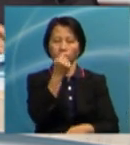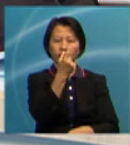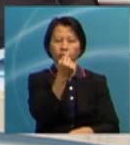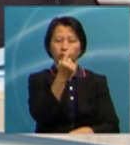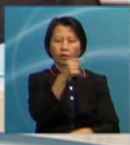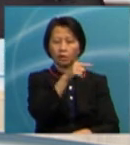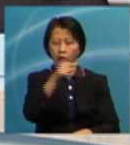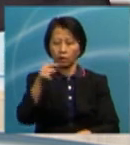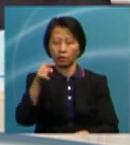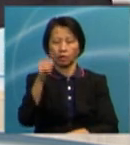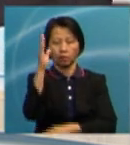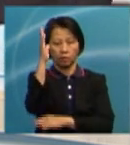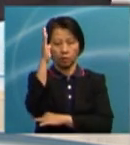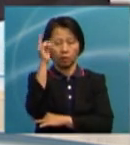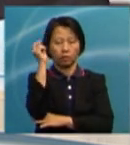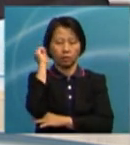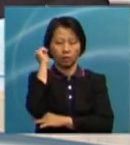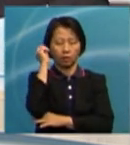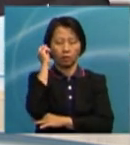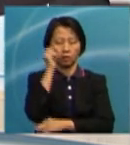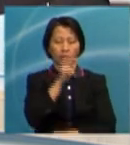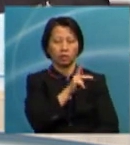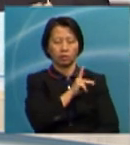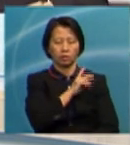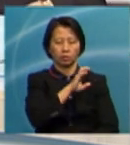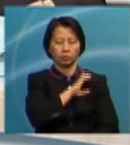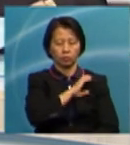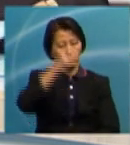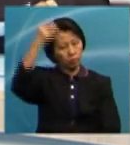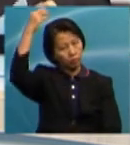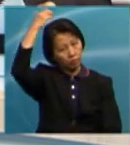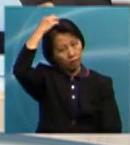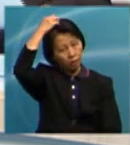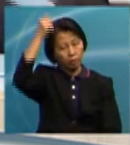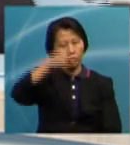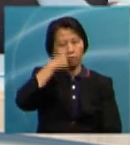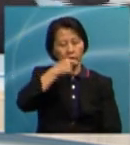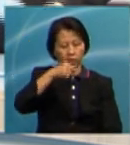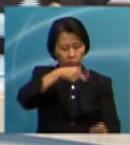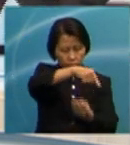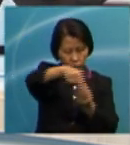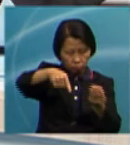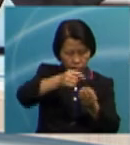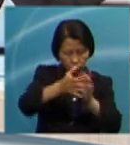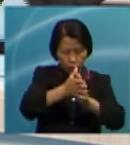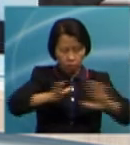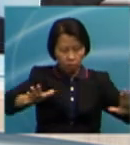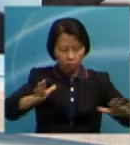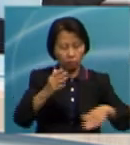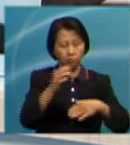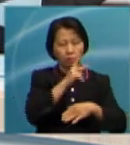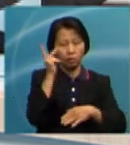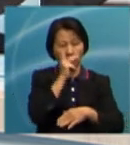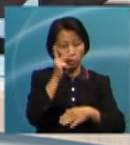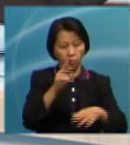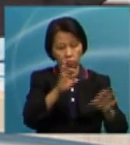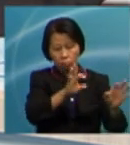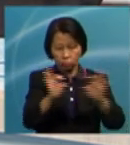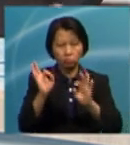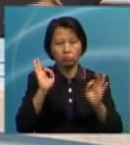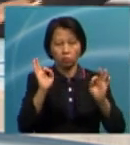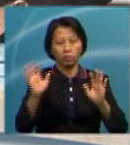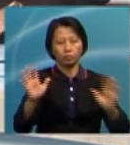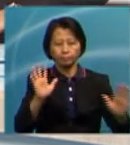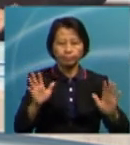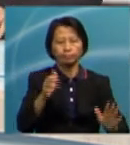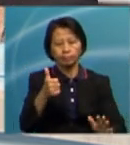Mac sehingga tengah hari tadi di mana Ketua polis Selangor Datuk Mohamad suukri berkata situasi keselamatan sehingga kini adalah terkawal